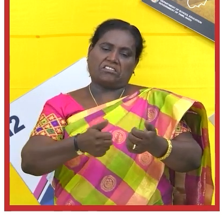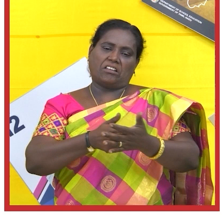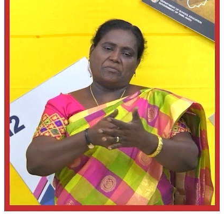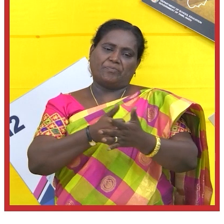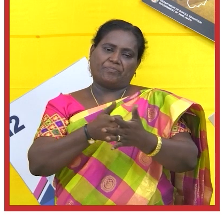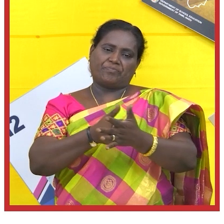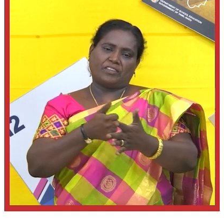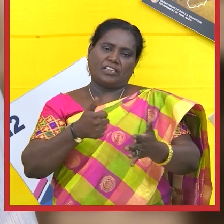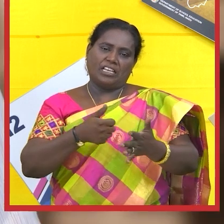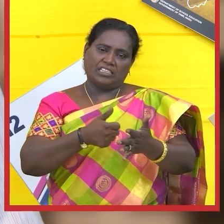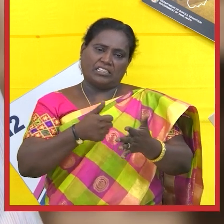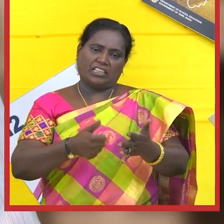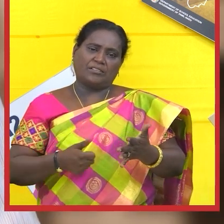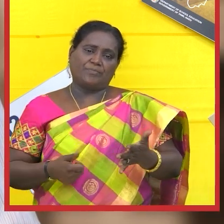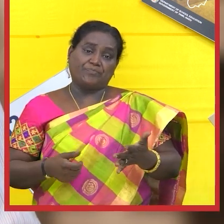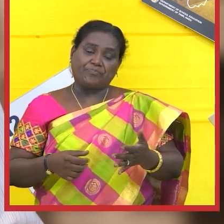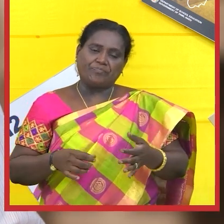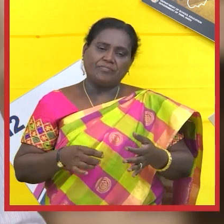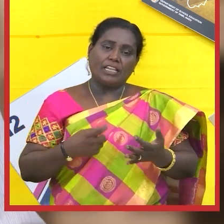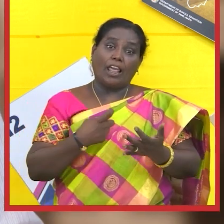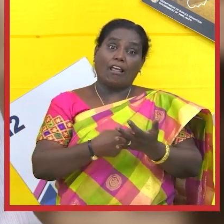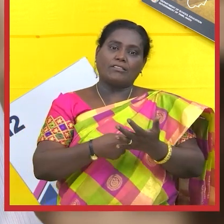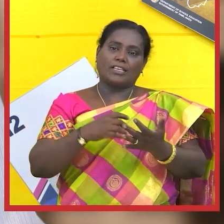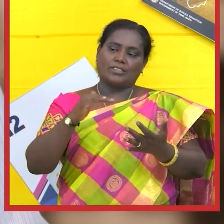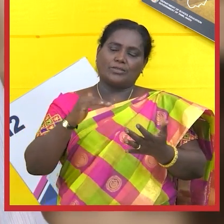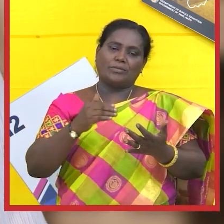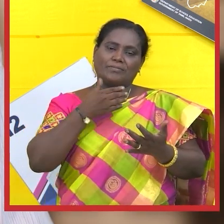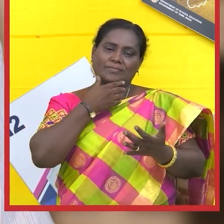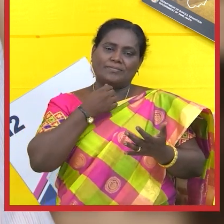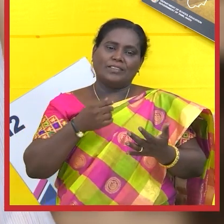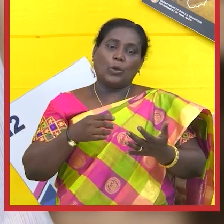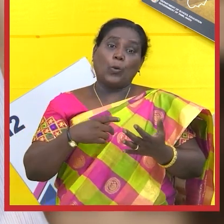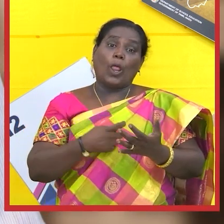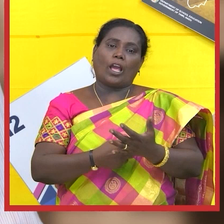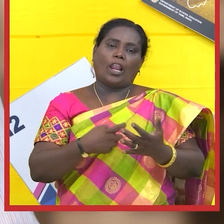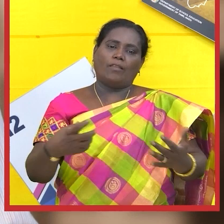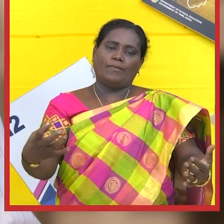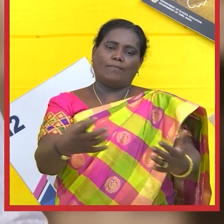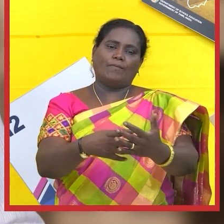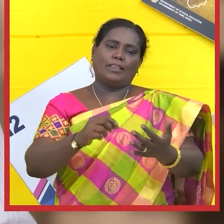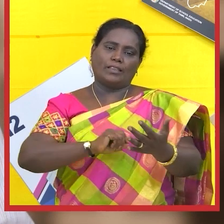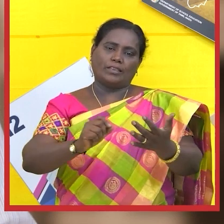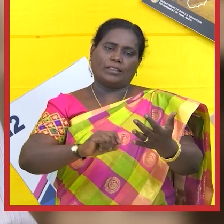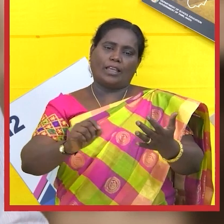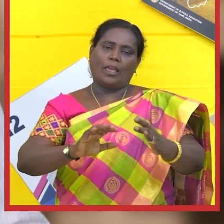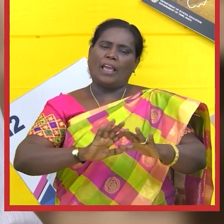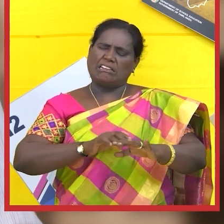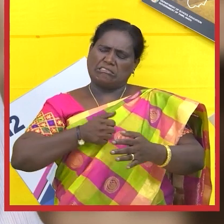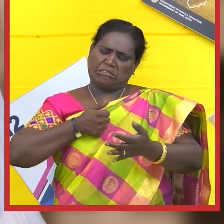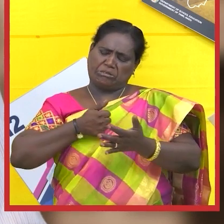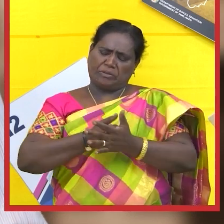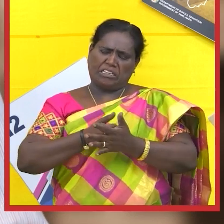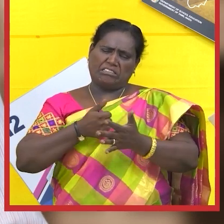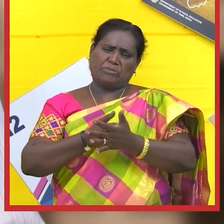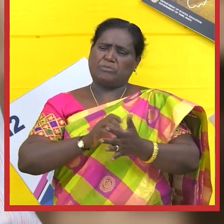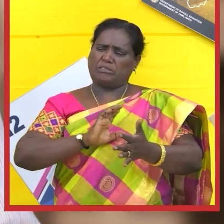ராஜாஜி முதலமைச்சராக இருந்தபொழுது. ஆக ராஜாஜி அறிமுகப்படுத்திய இந்த குலக்கல்வி திட்டத்தை பெரியார் அவர்கள் கடுமையாக